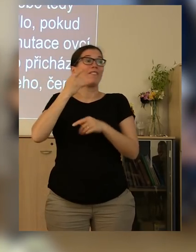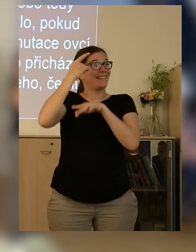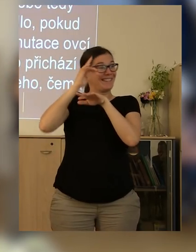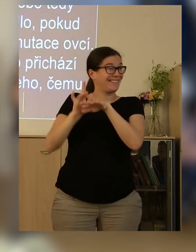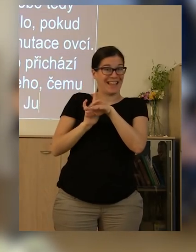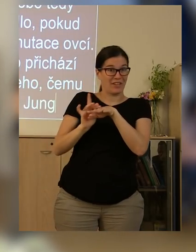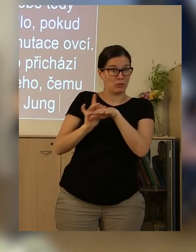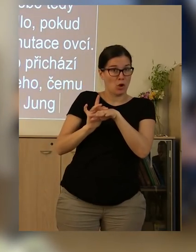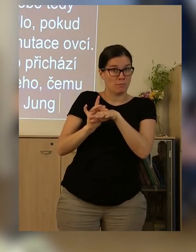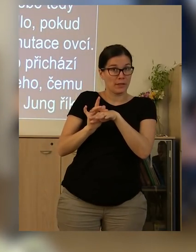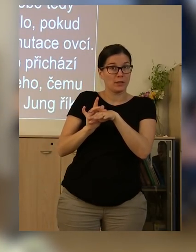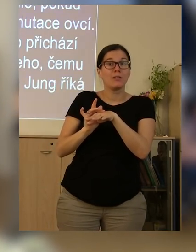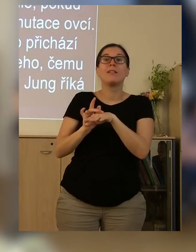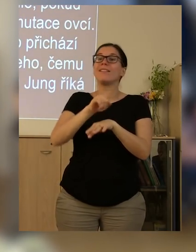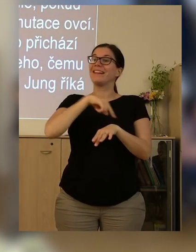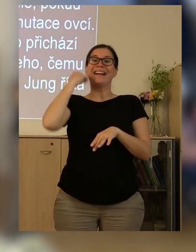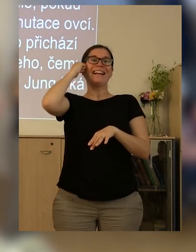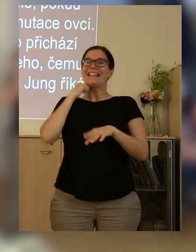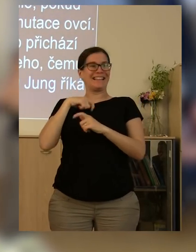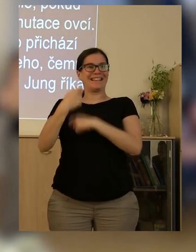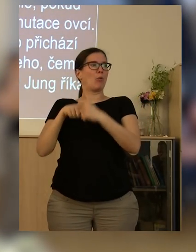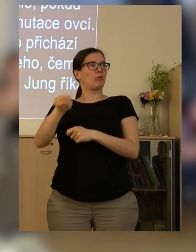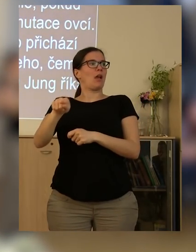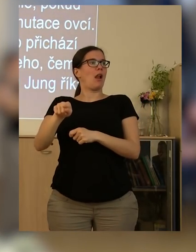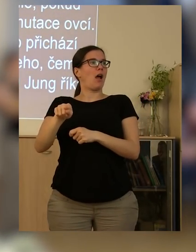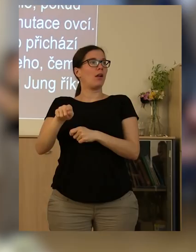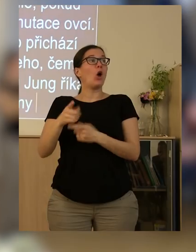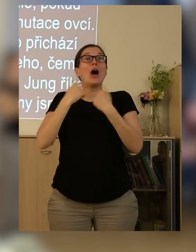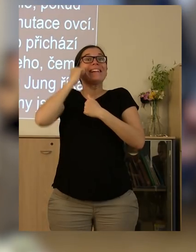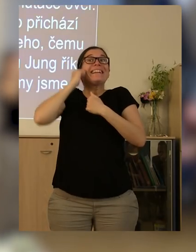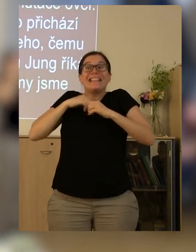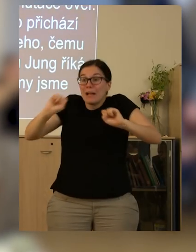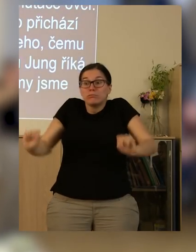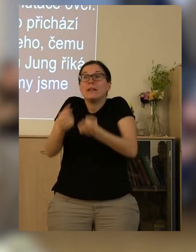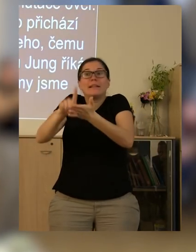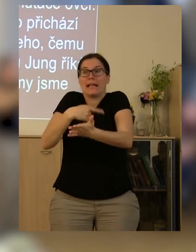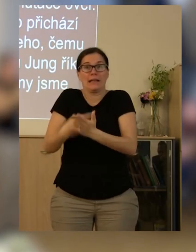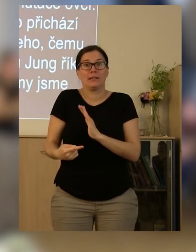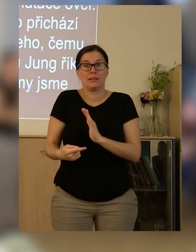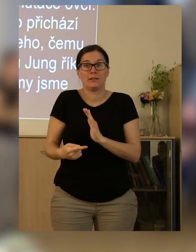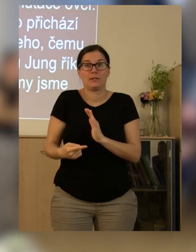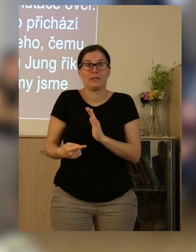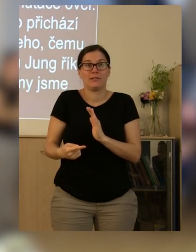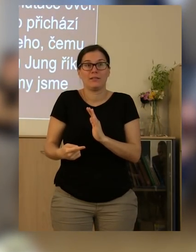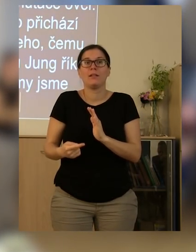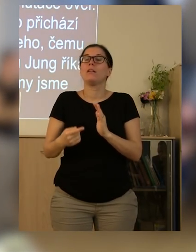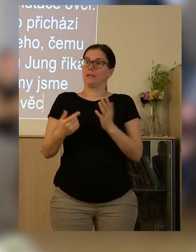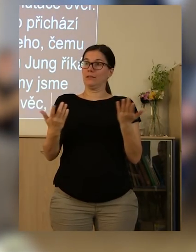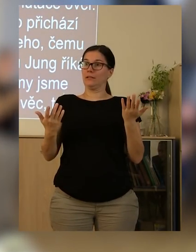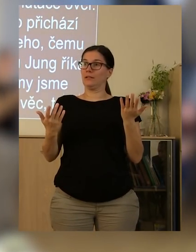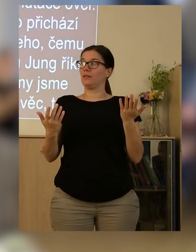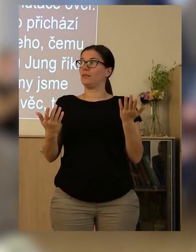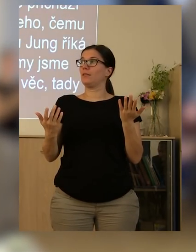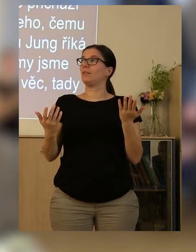něco, co jsme my nestvořili. Je to hrozná věc to takhle říct, protože my tady jsme, tady zrovna tady, co jsme, že jo?